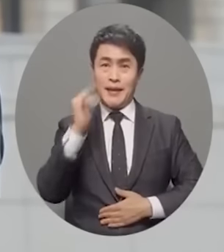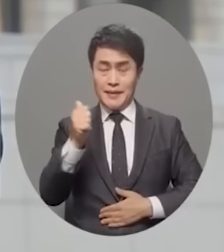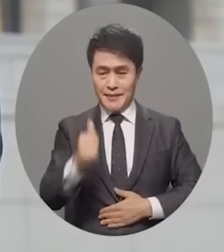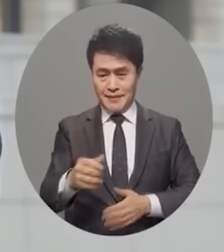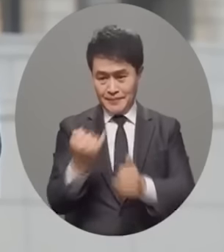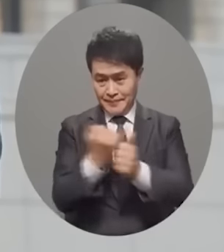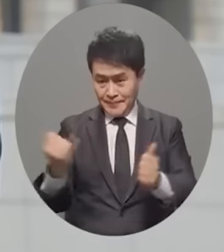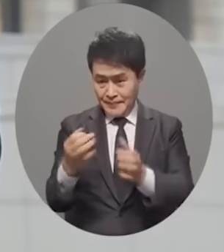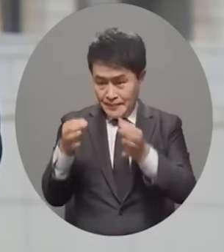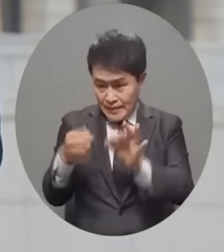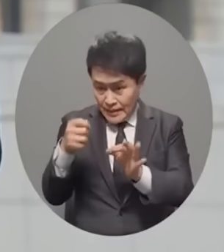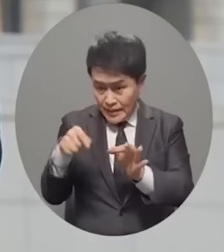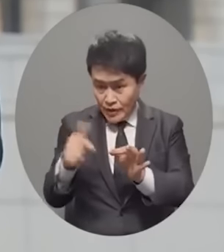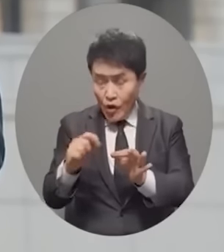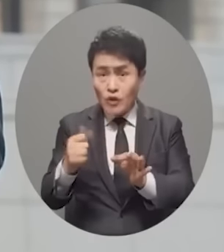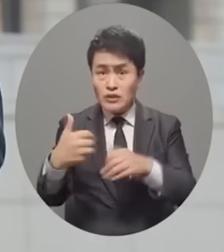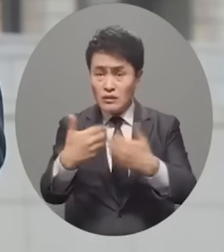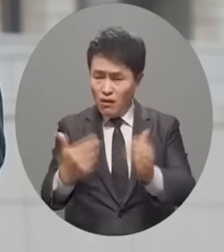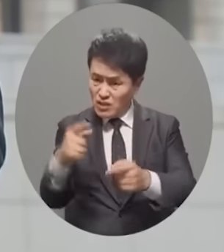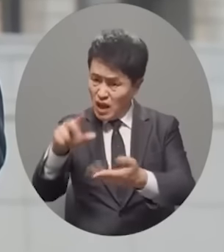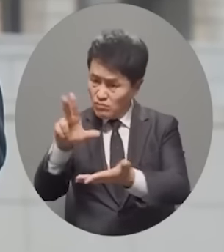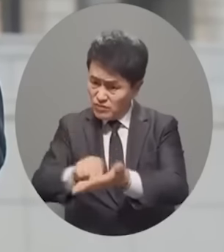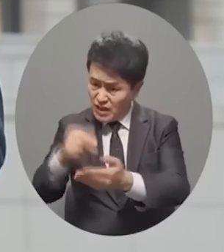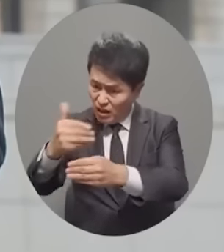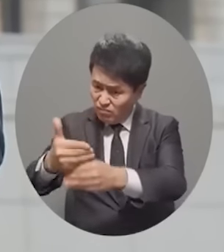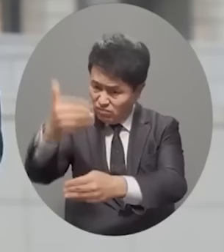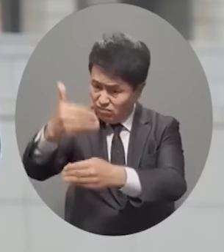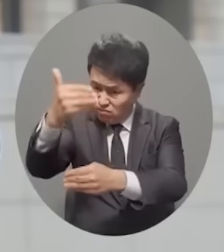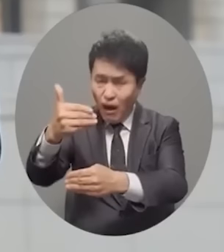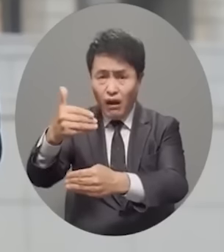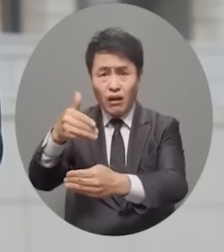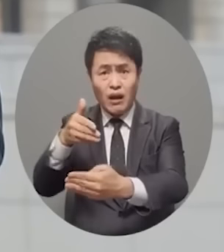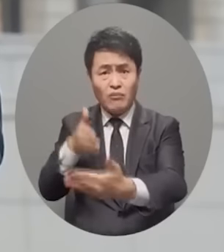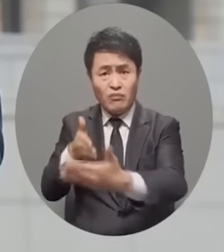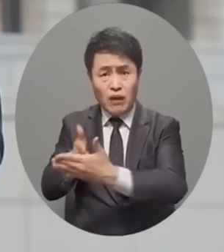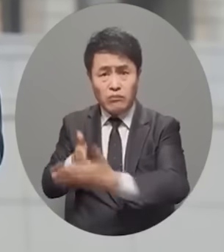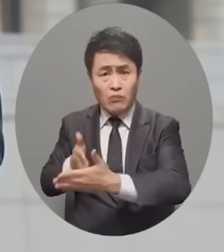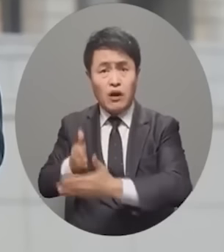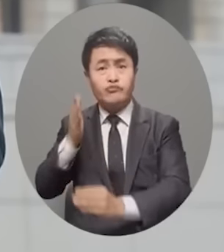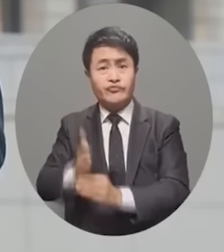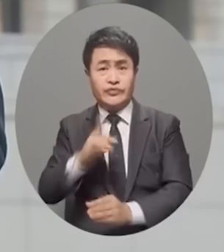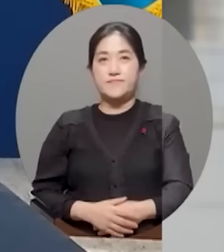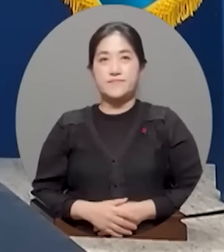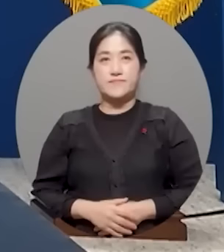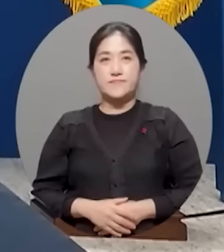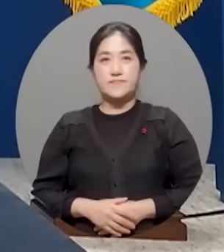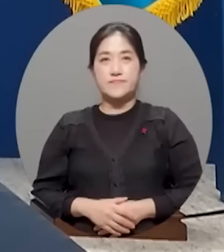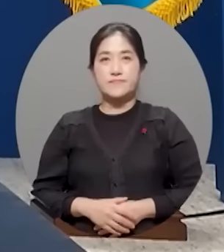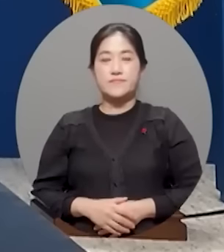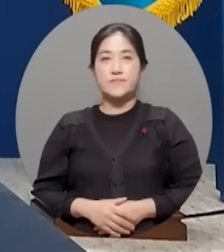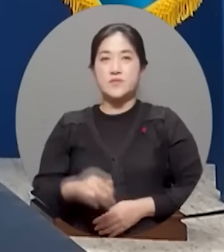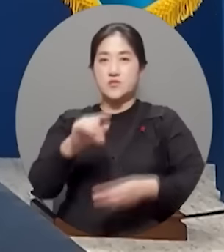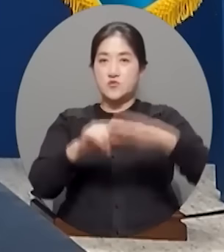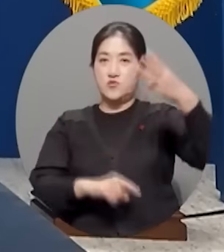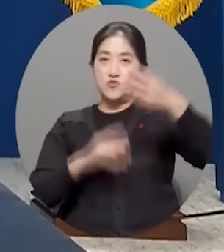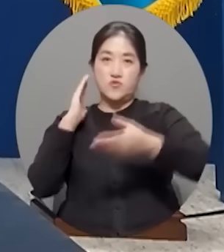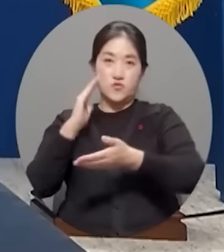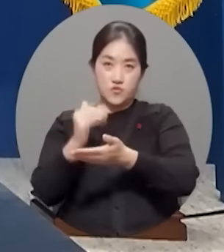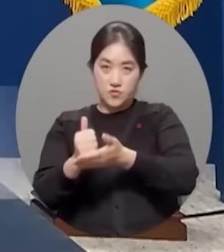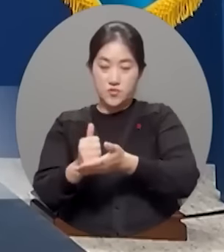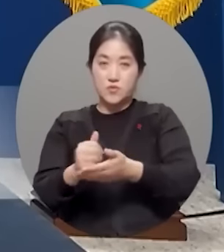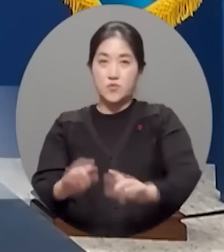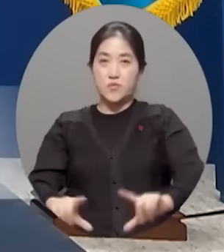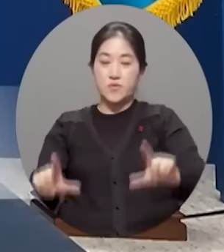김건희 여사의 벽에 막혀 있다고 생각합니다. MBC 뉴스 김민찬입니다. 윤석열 대통령은